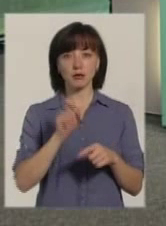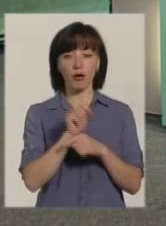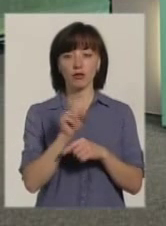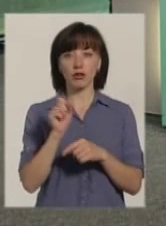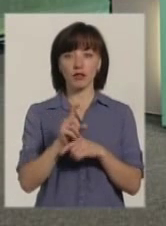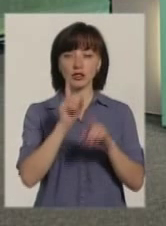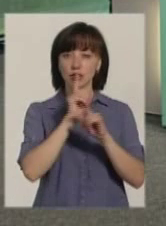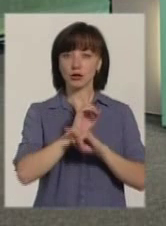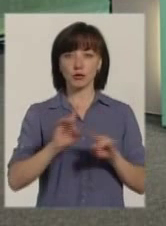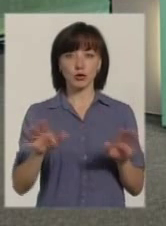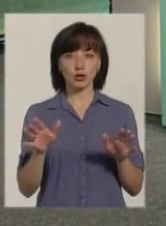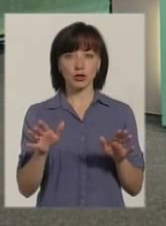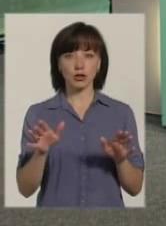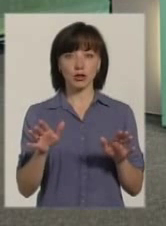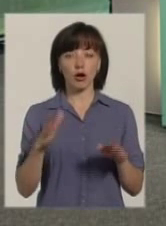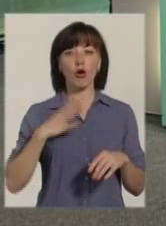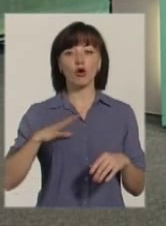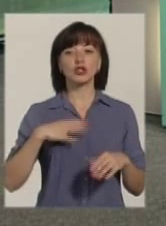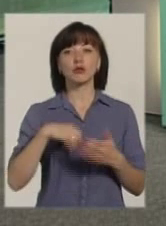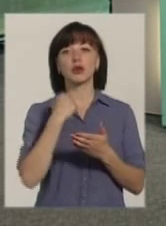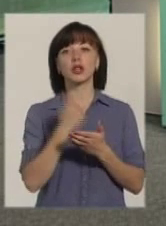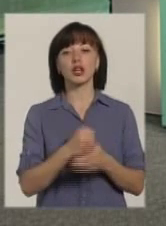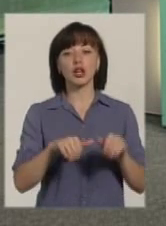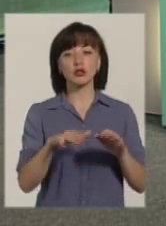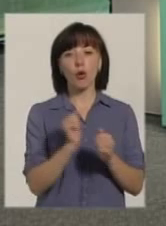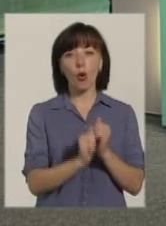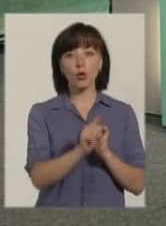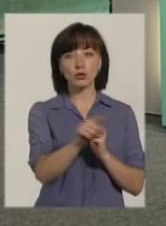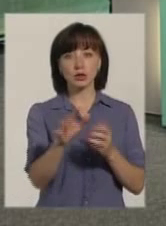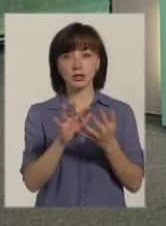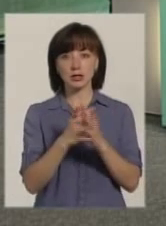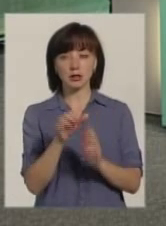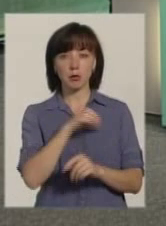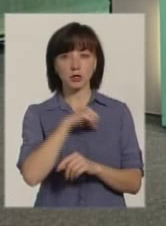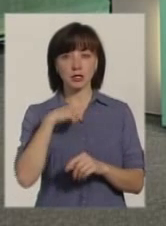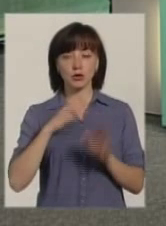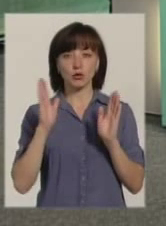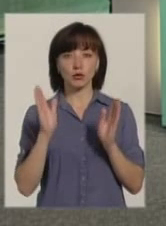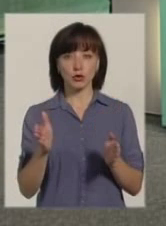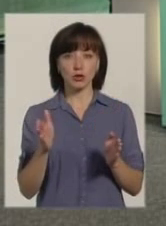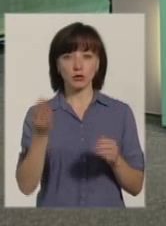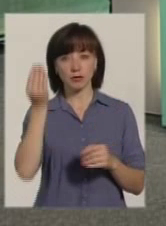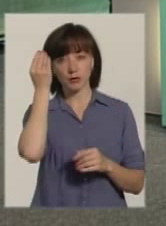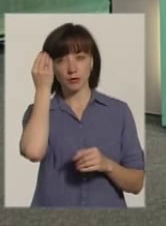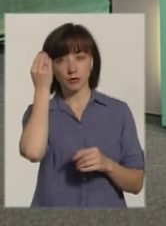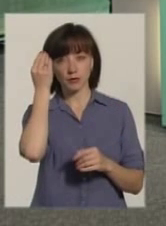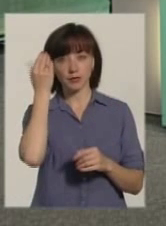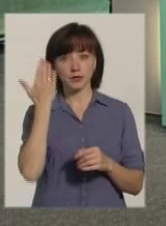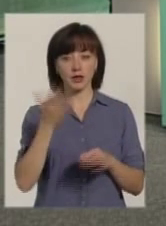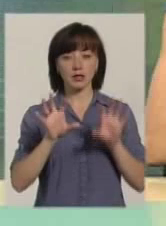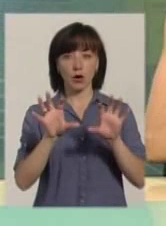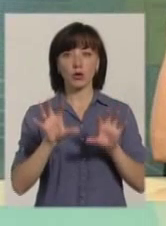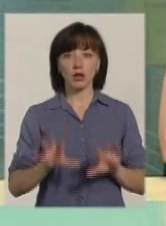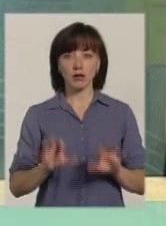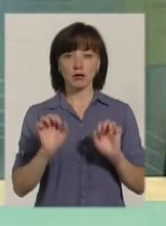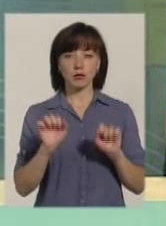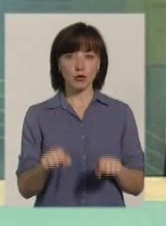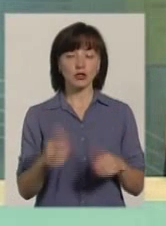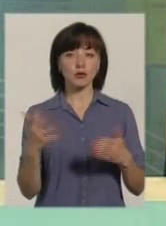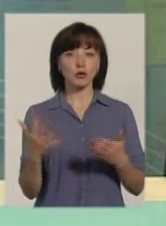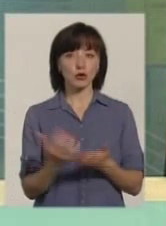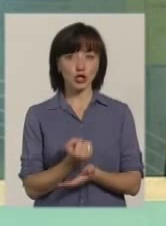буде очікувати прийняття рішень кожною громадою самостійно і буде з точки зору законодавства. І в тому випадку може вийти